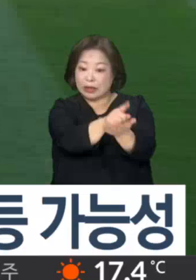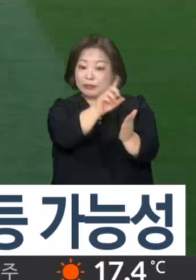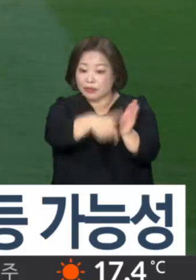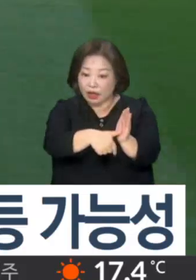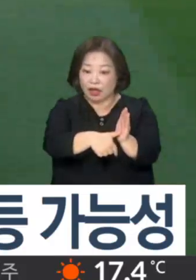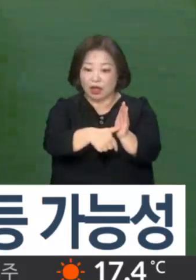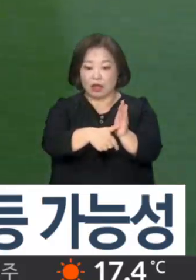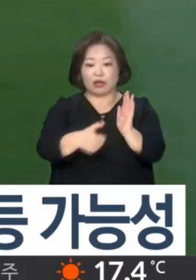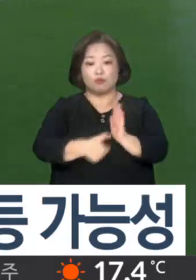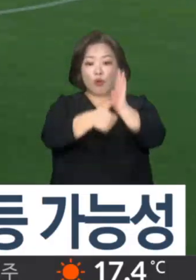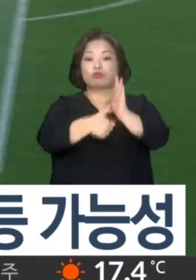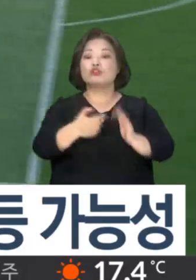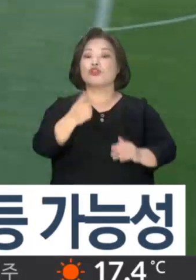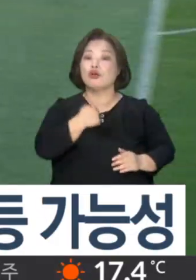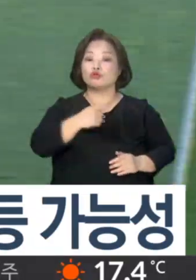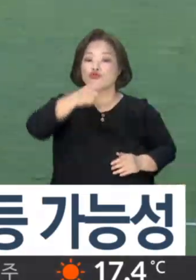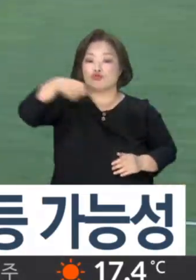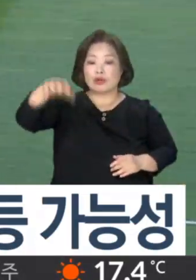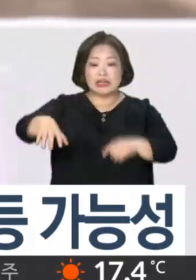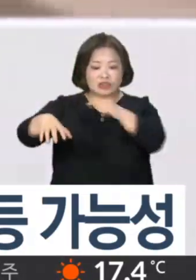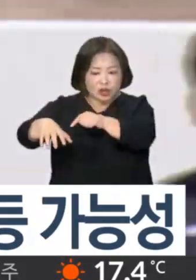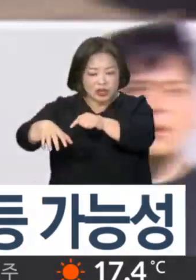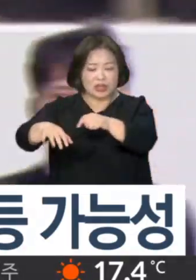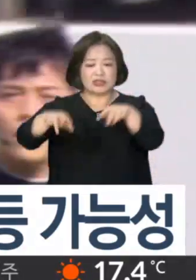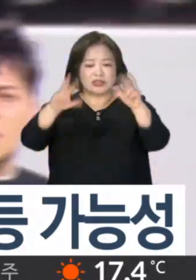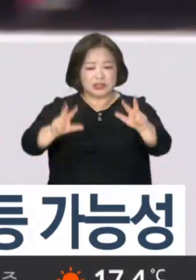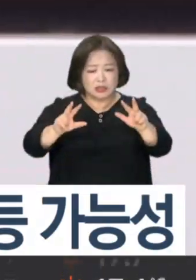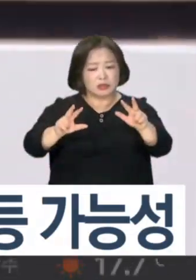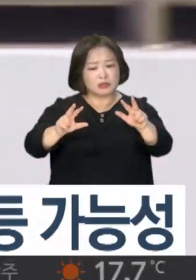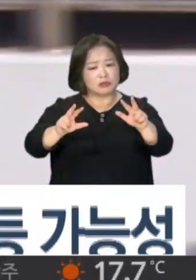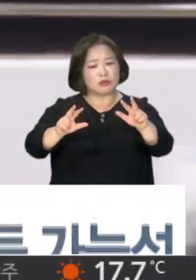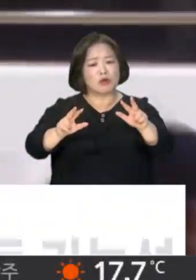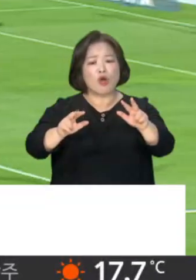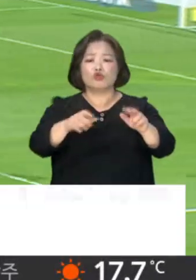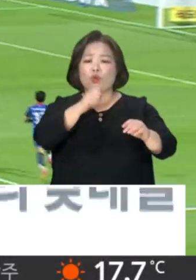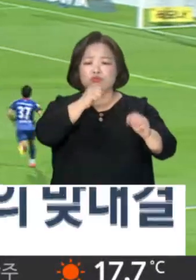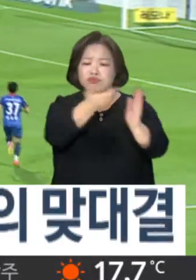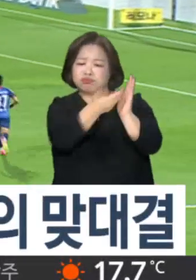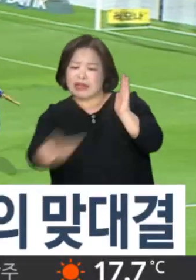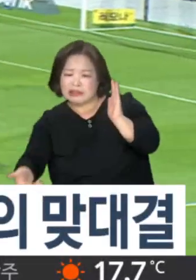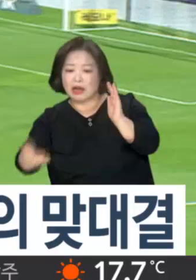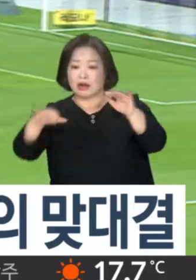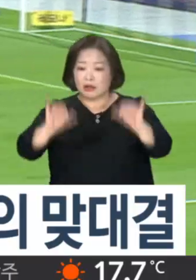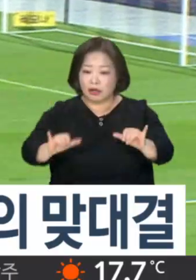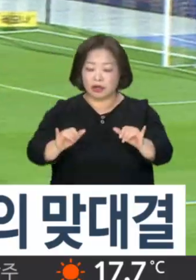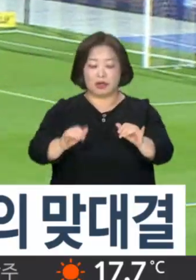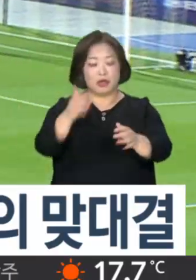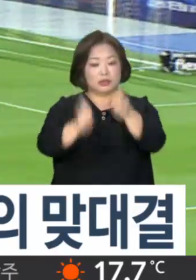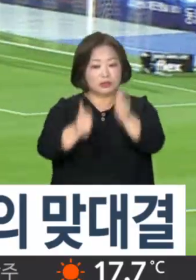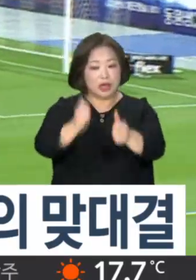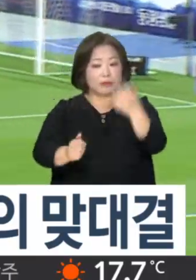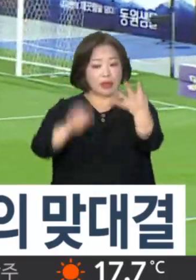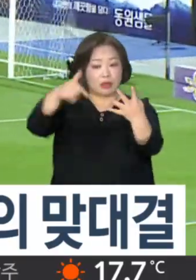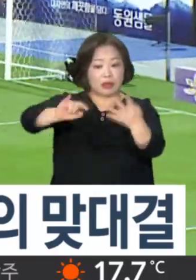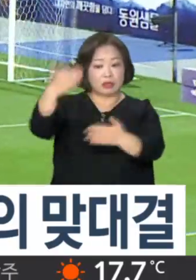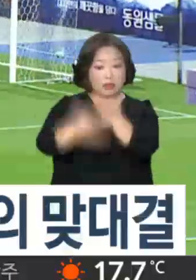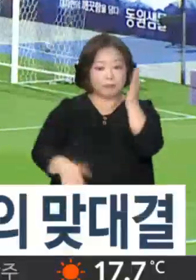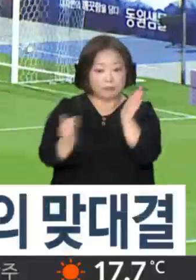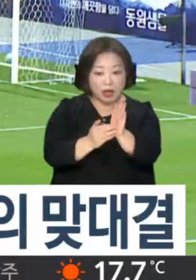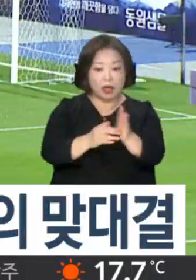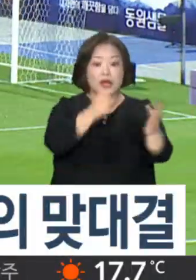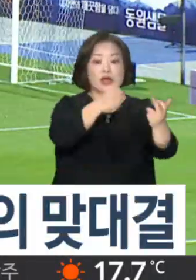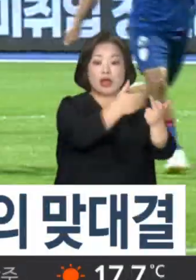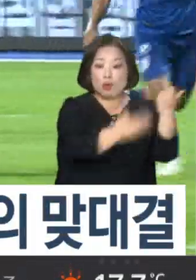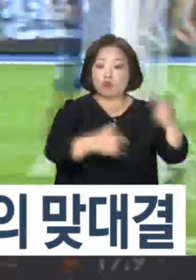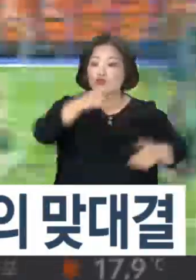명문 구단이었던 수원은 구단 역사상 최초 강등 가능성이 있습니다. 이제 4경기씩 남은 생존 게임 중